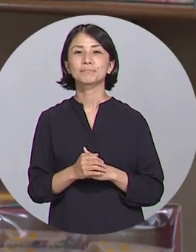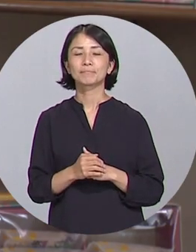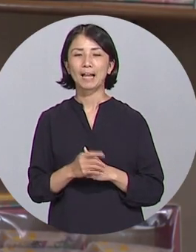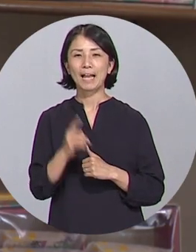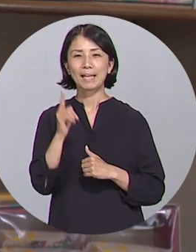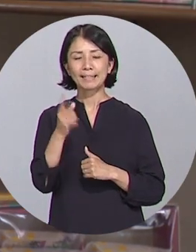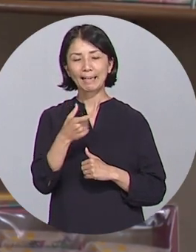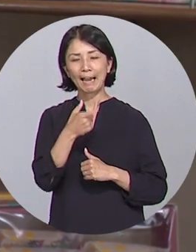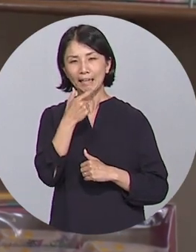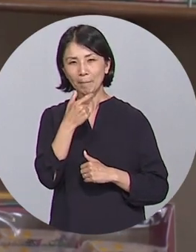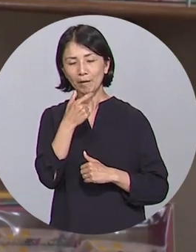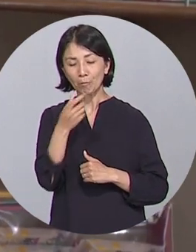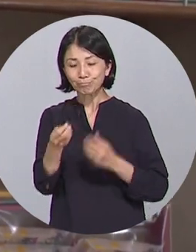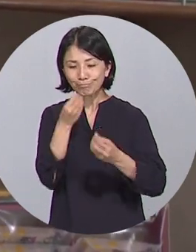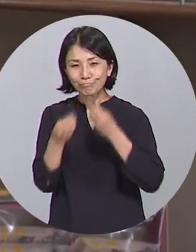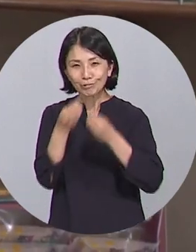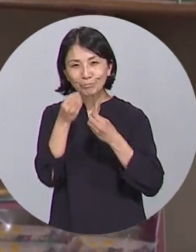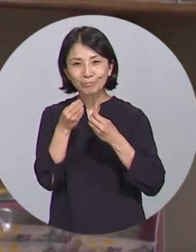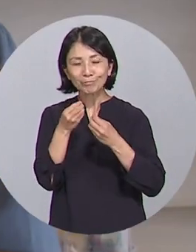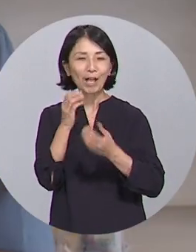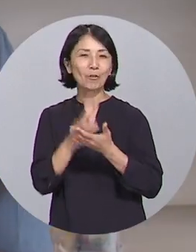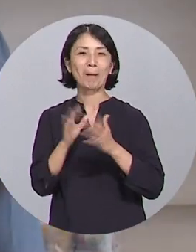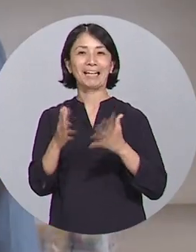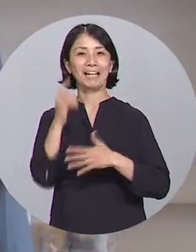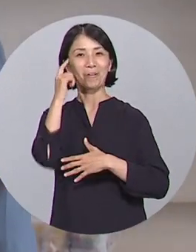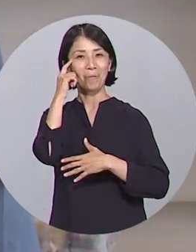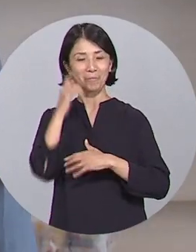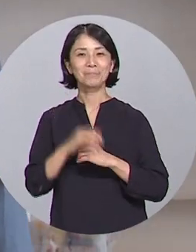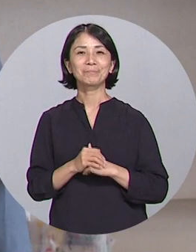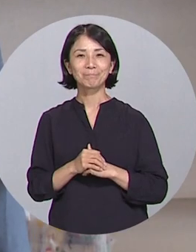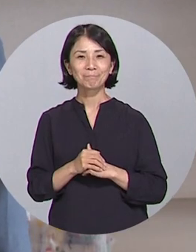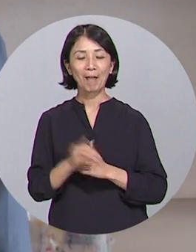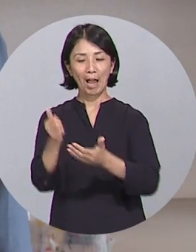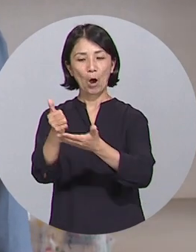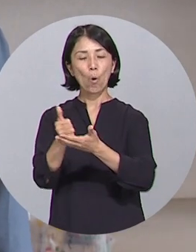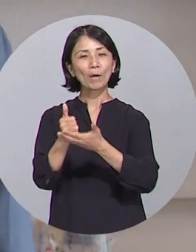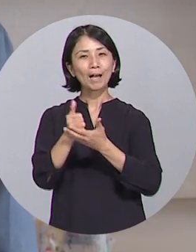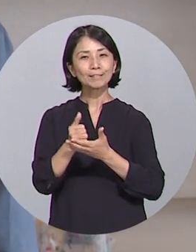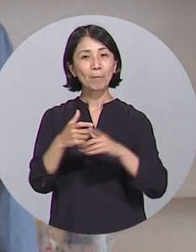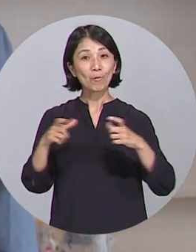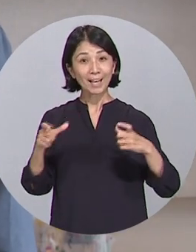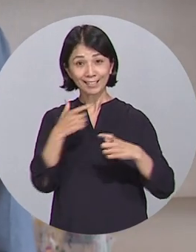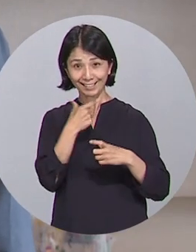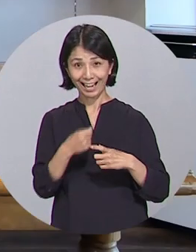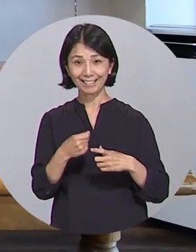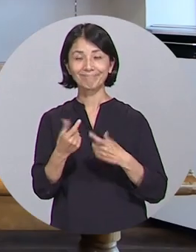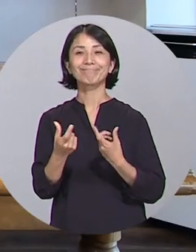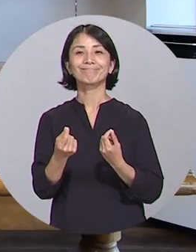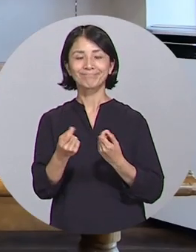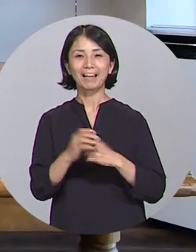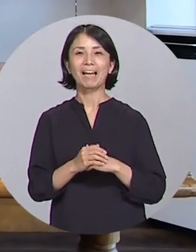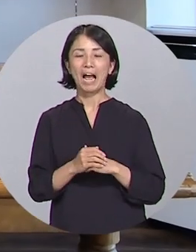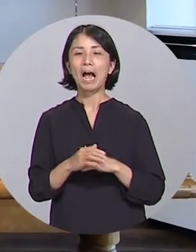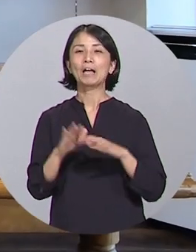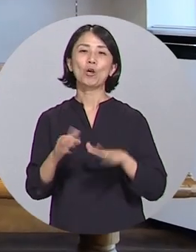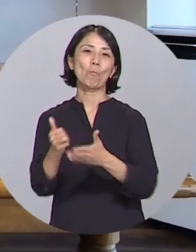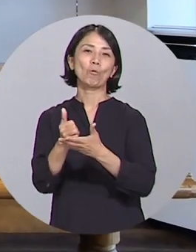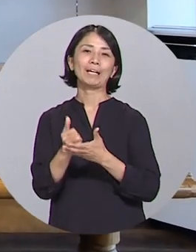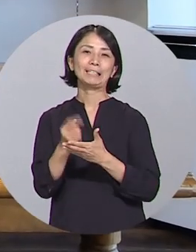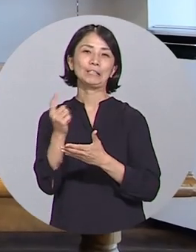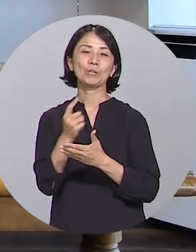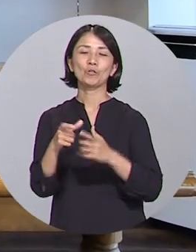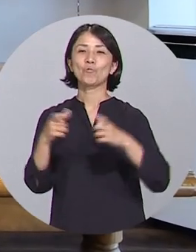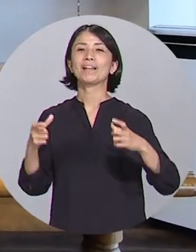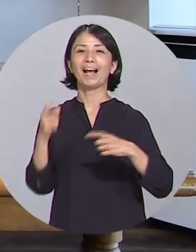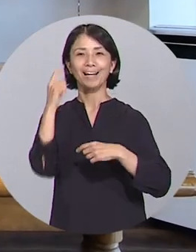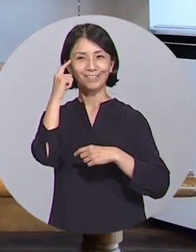らやみつきになると思いますよ リピーターもね、どんどん増えていってほしいですよね。 そうですね、今日また一人ファ